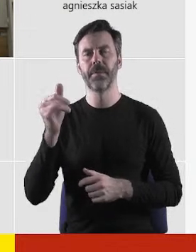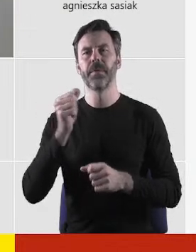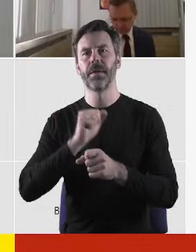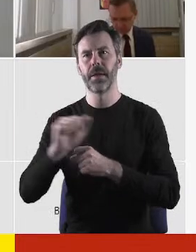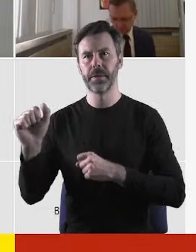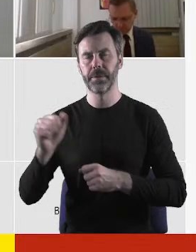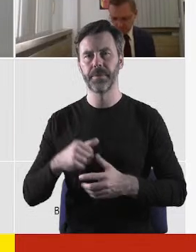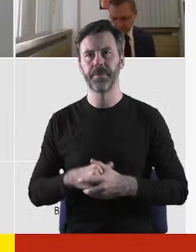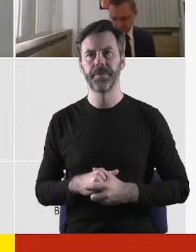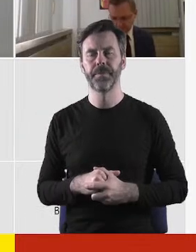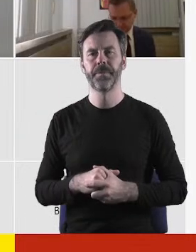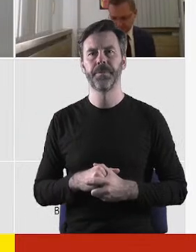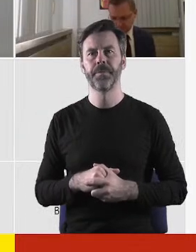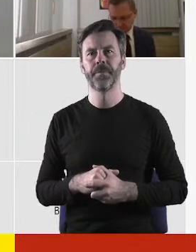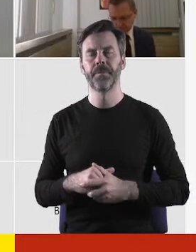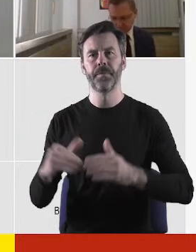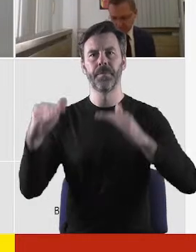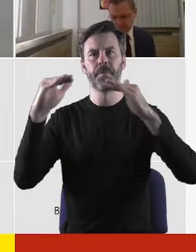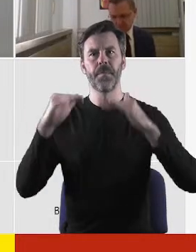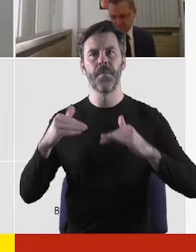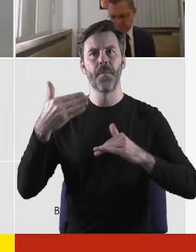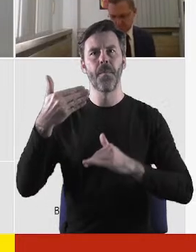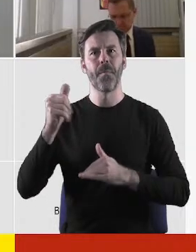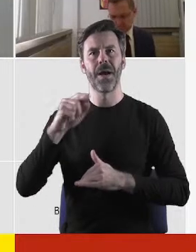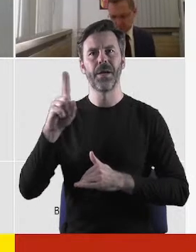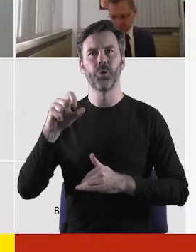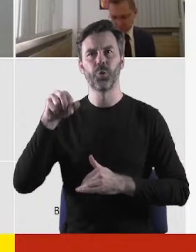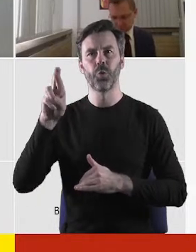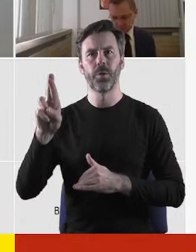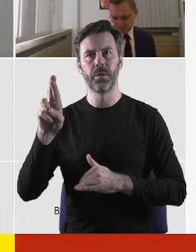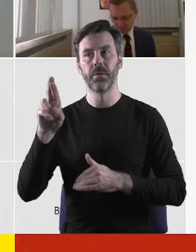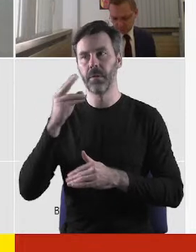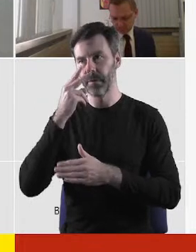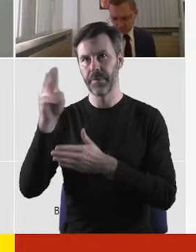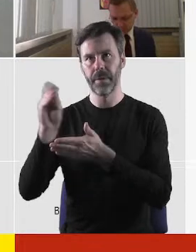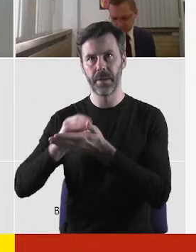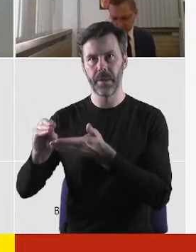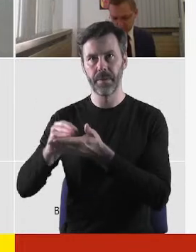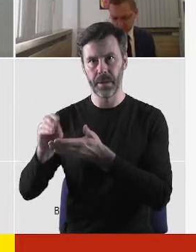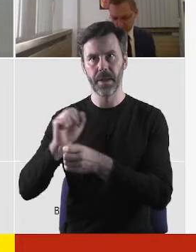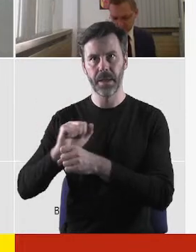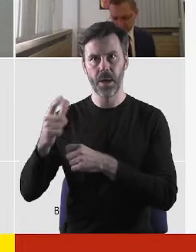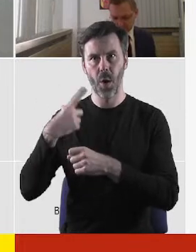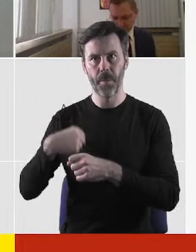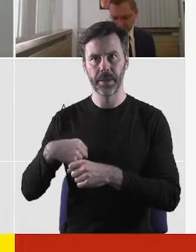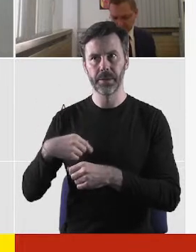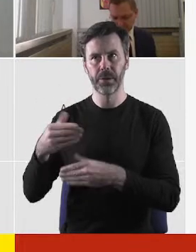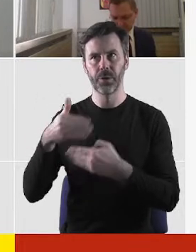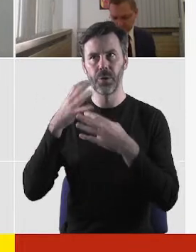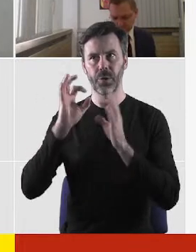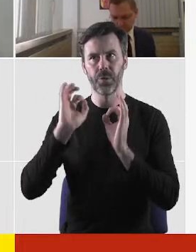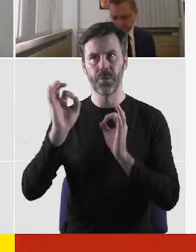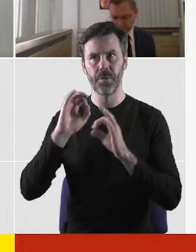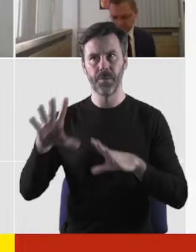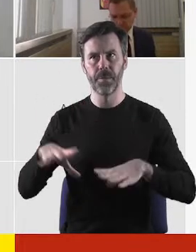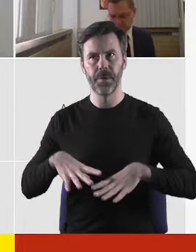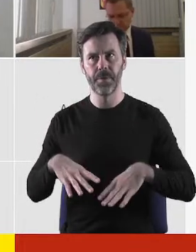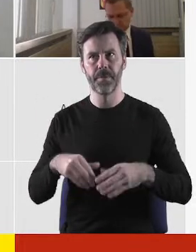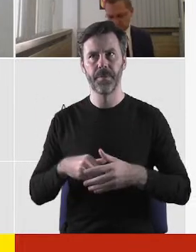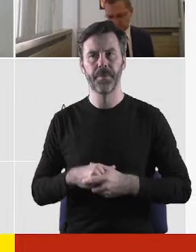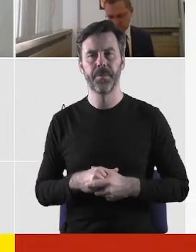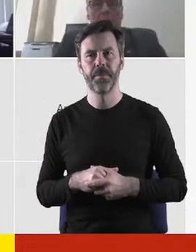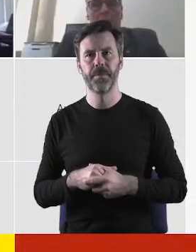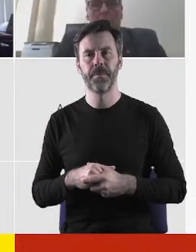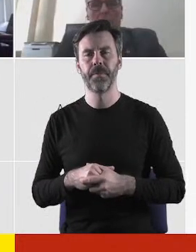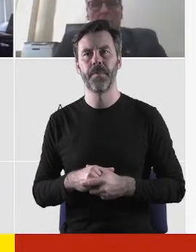obecny. Pan radny Marek Mazur na czacie pisał, że jest obecny, widzę. Dzień dobry, panie radny. Pani